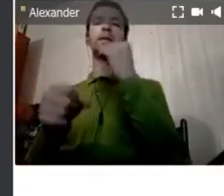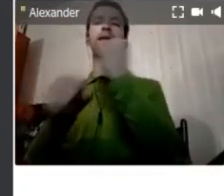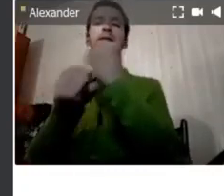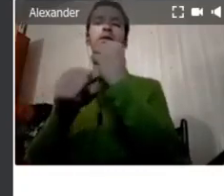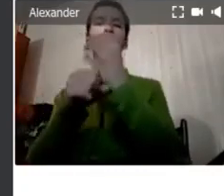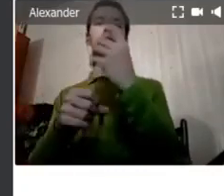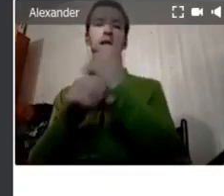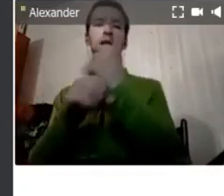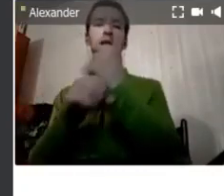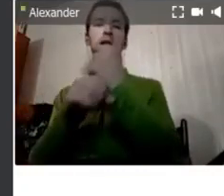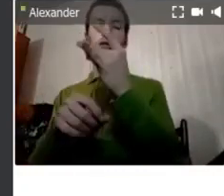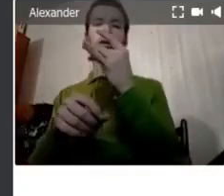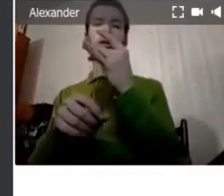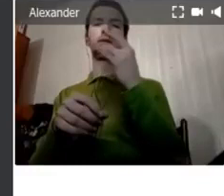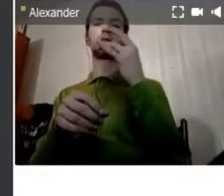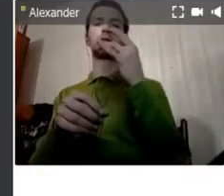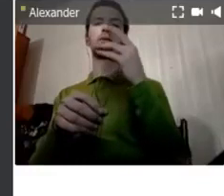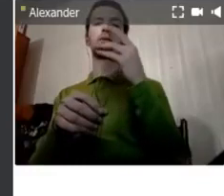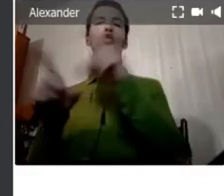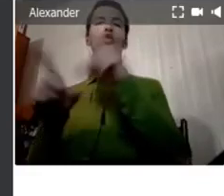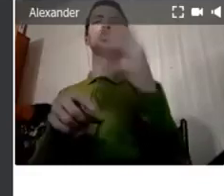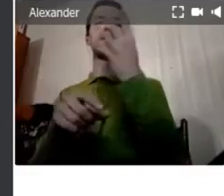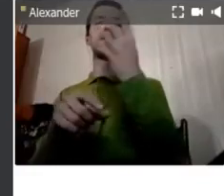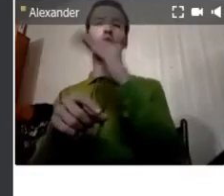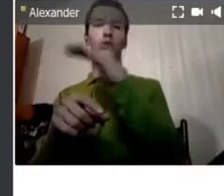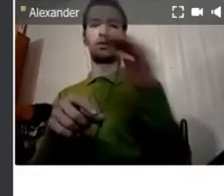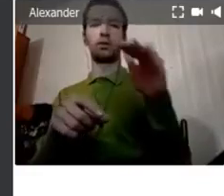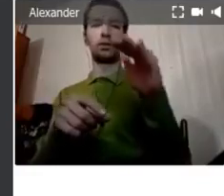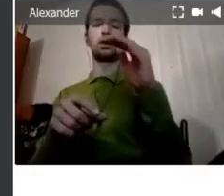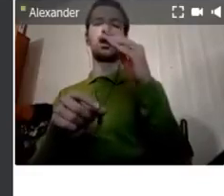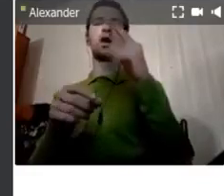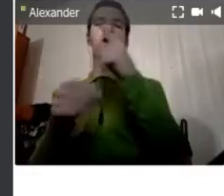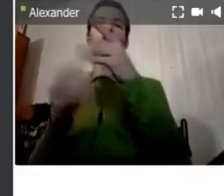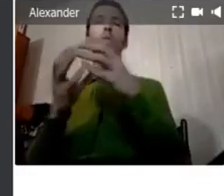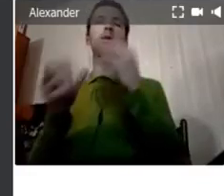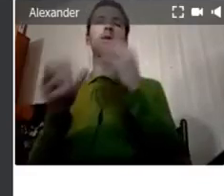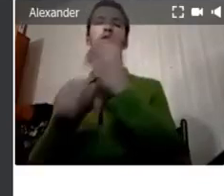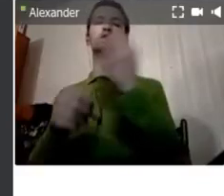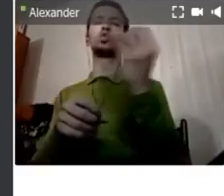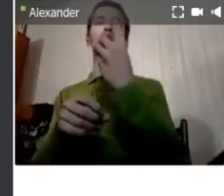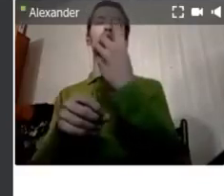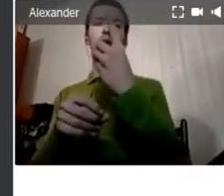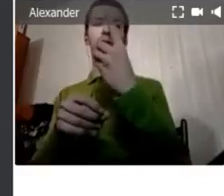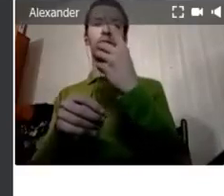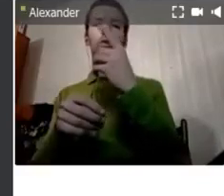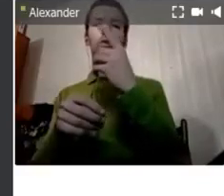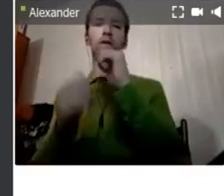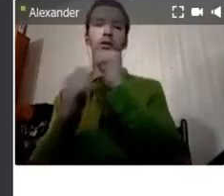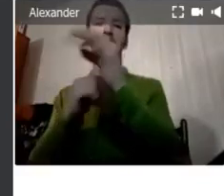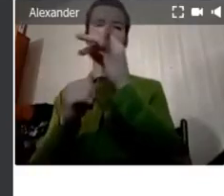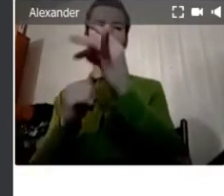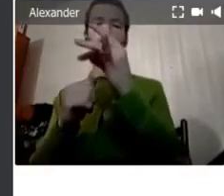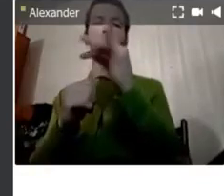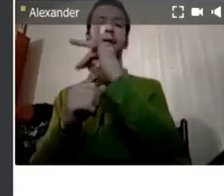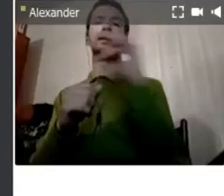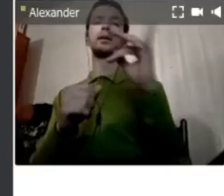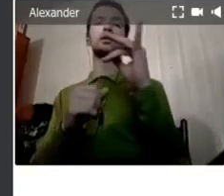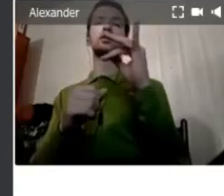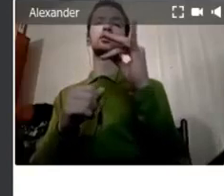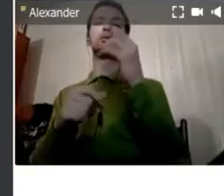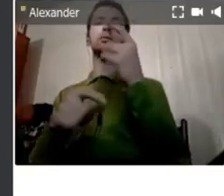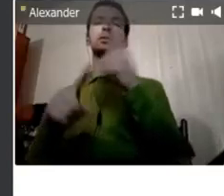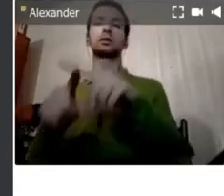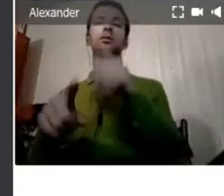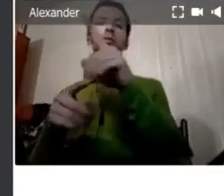таблице. Суммы там намного больше, если мы считаем, еще суммируем туда ценные бумаги, и еще все бонусы,